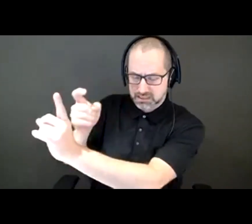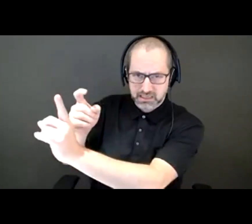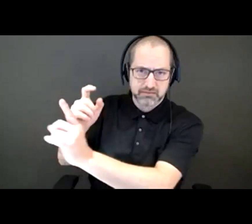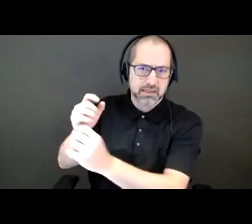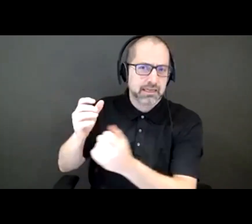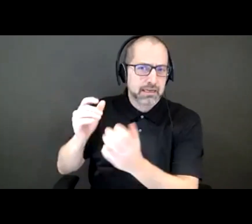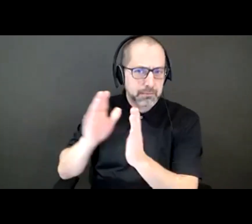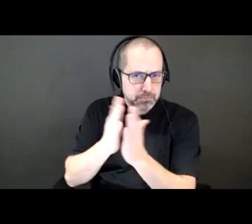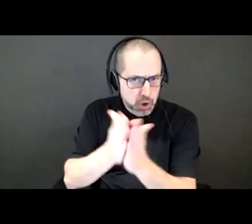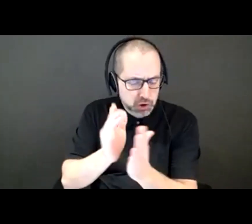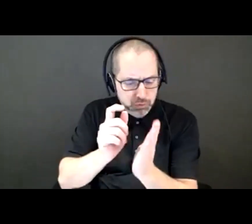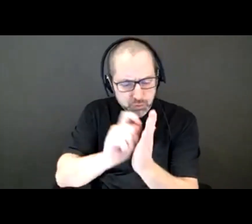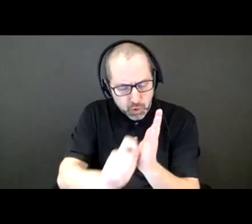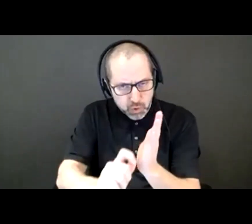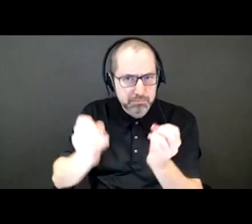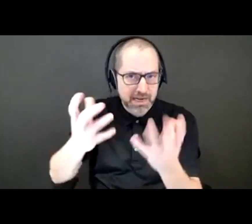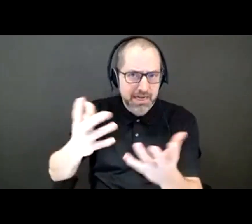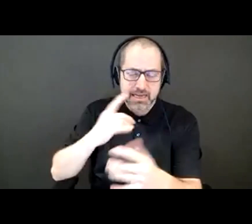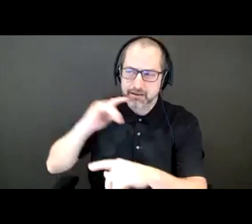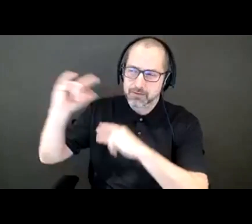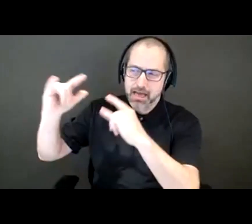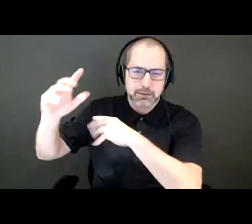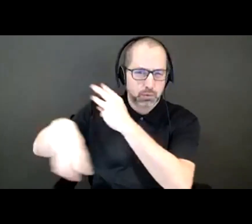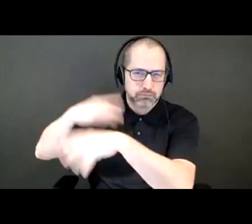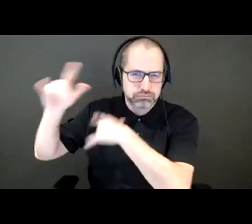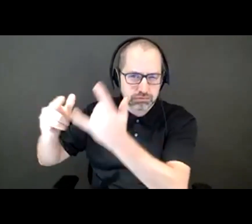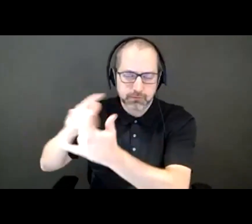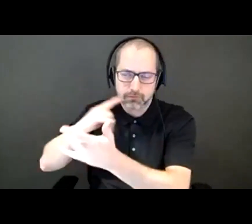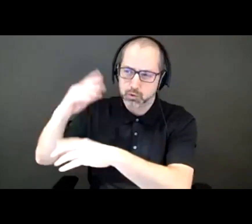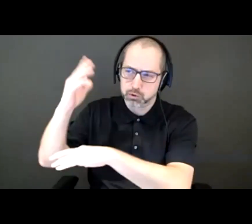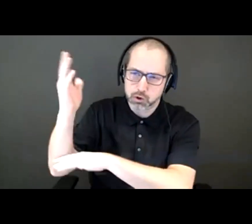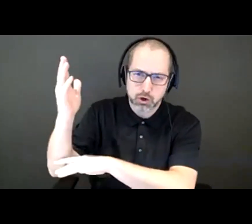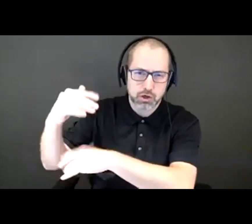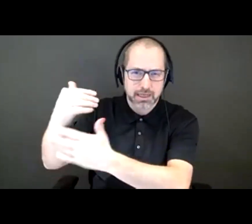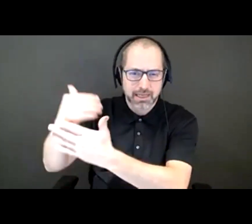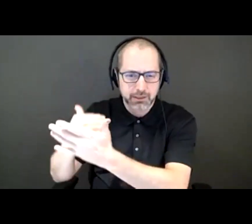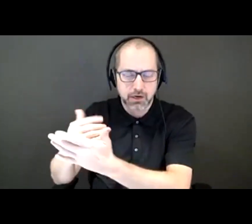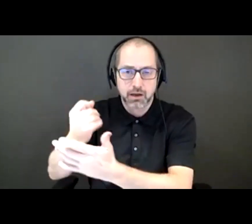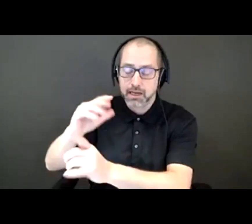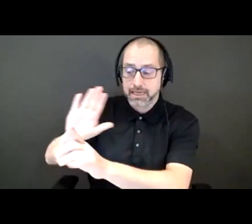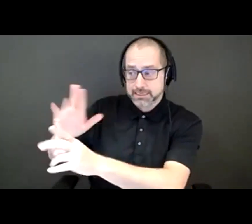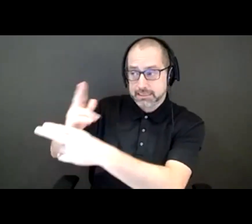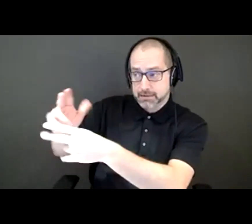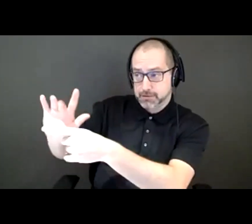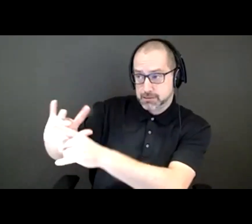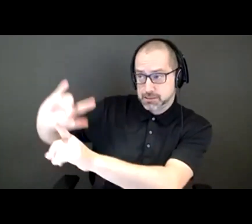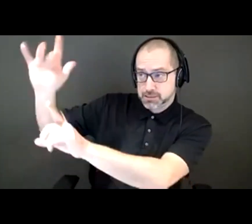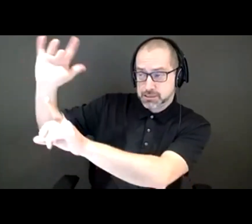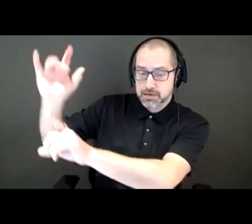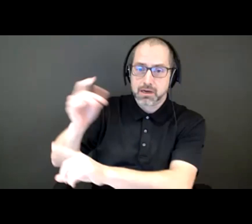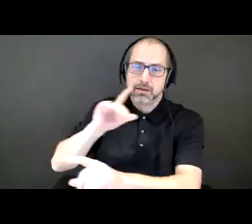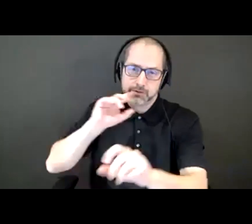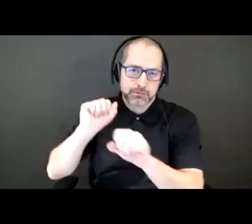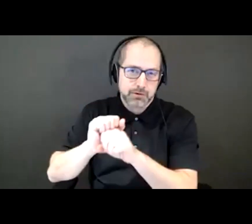il a écrit plusieurs livres il a reçu de nombreux prises s'est déplacé partout dans le monde pour donner des conférences mais en dessous de tout ça